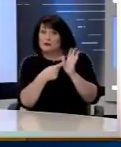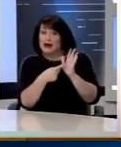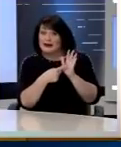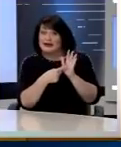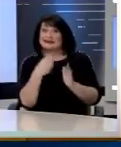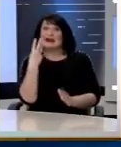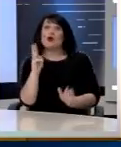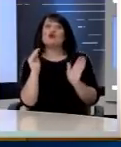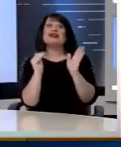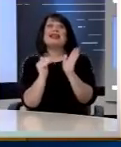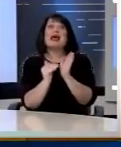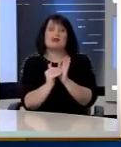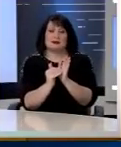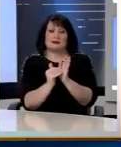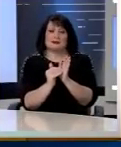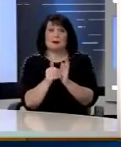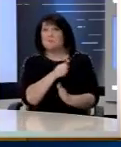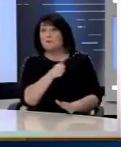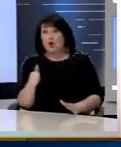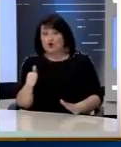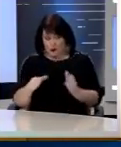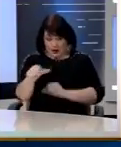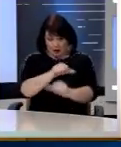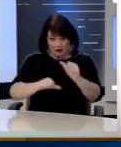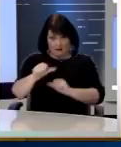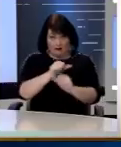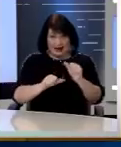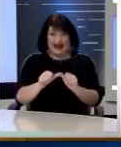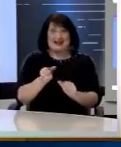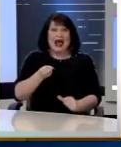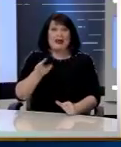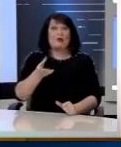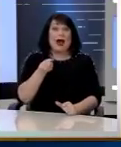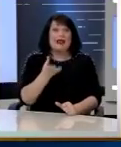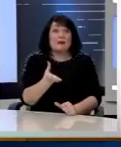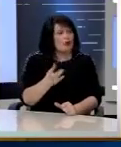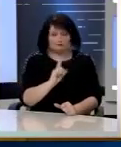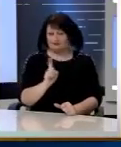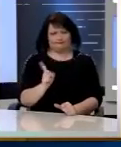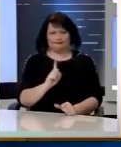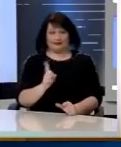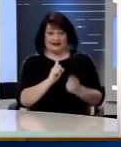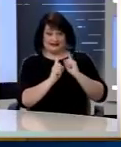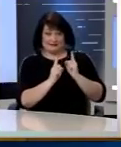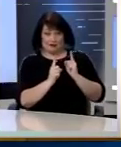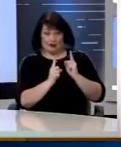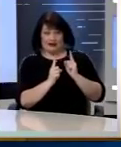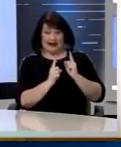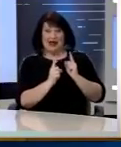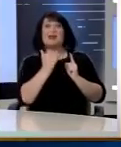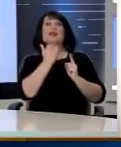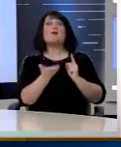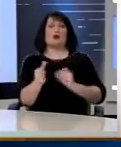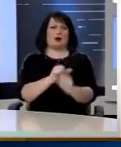ήταν τα 300.000 βλήματα. Αλλαγή αριθμού πυρομαχικών σε συμφωνία δεν μπορεί